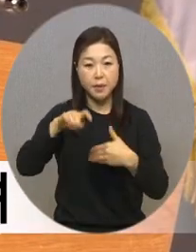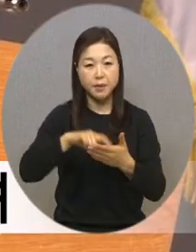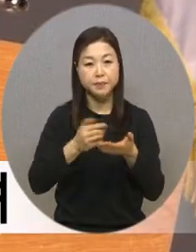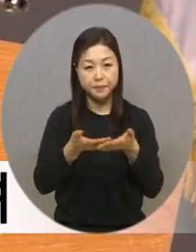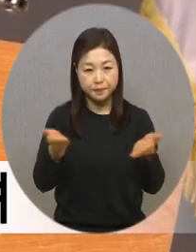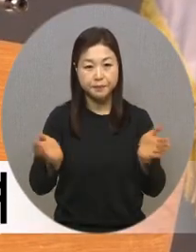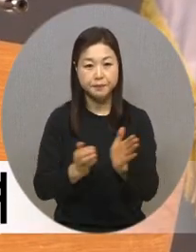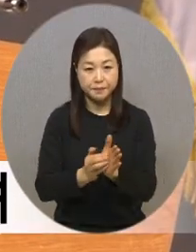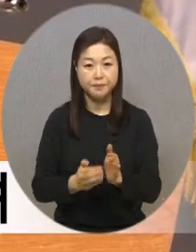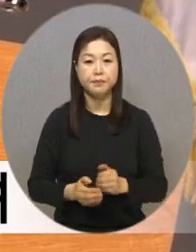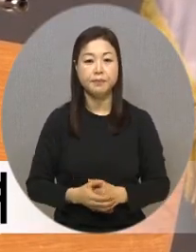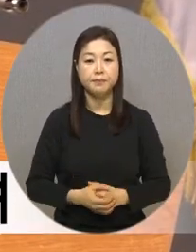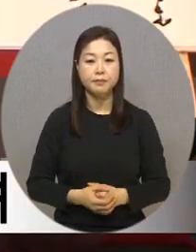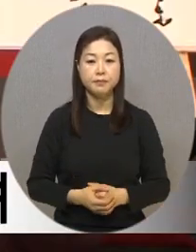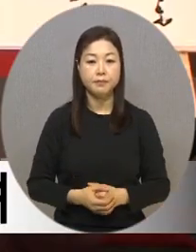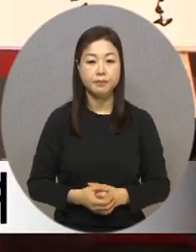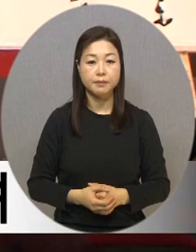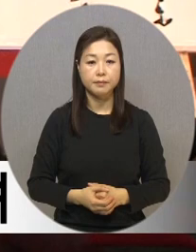시간으로 채워나갑니다.